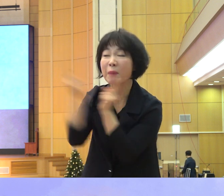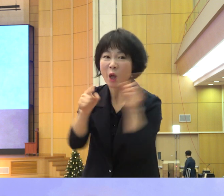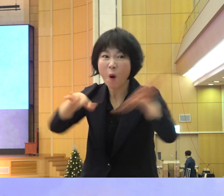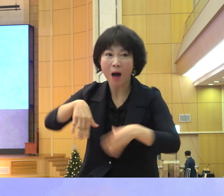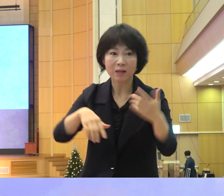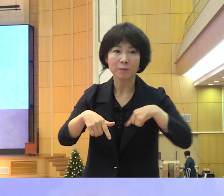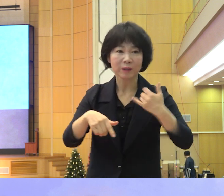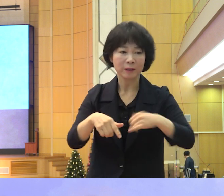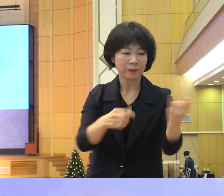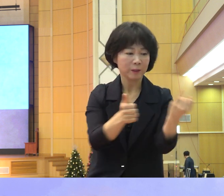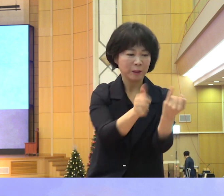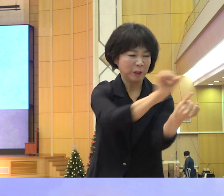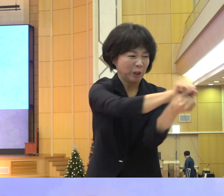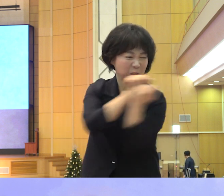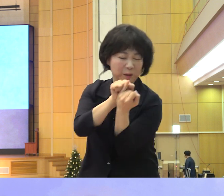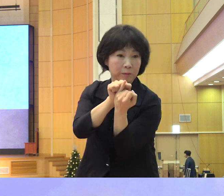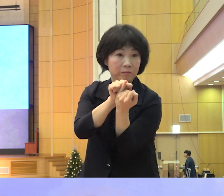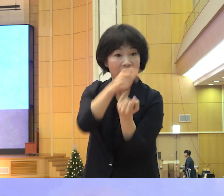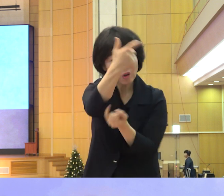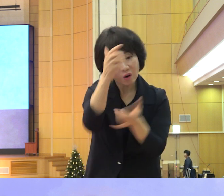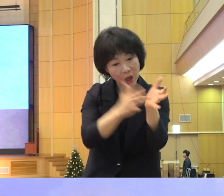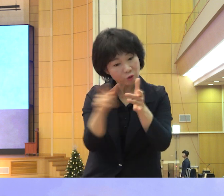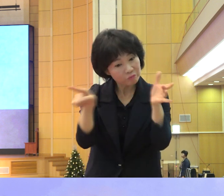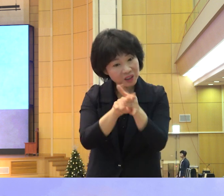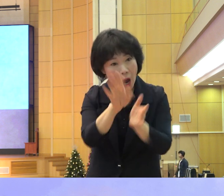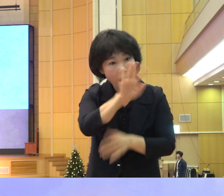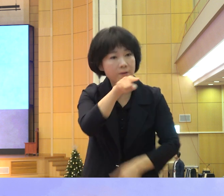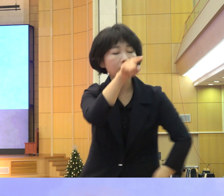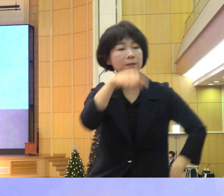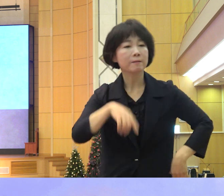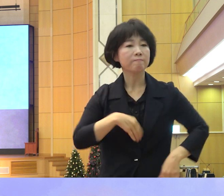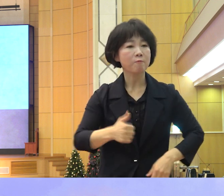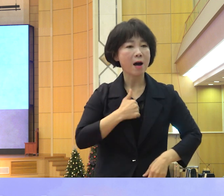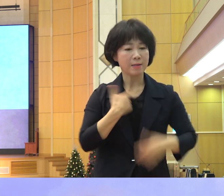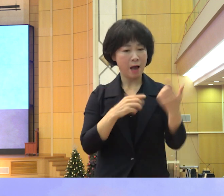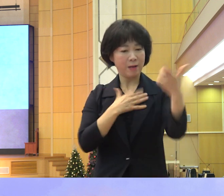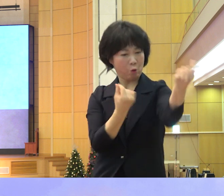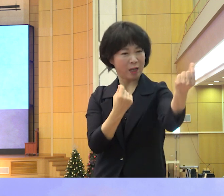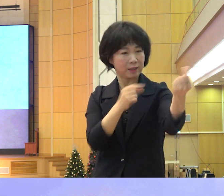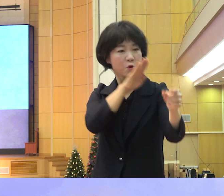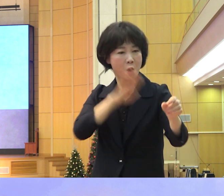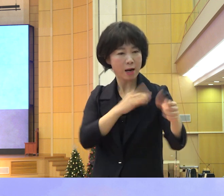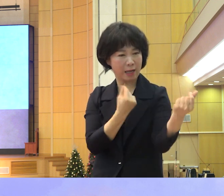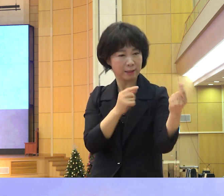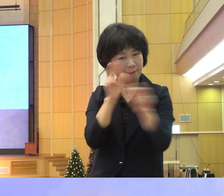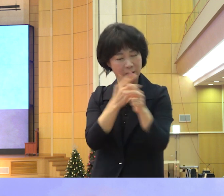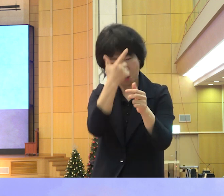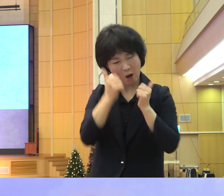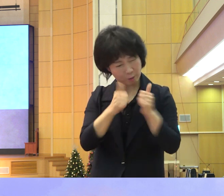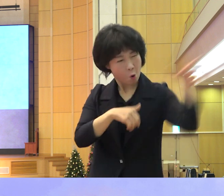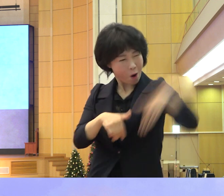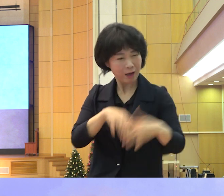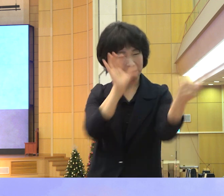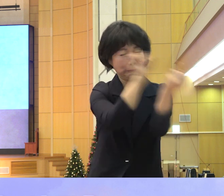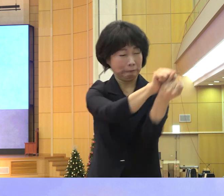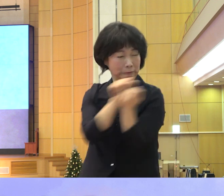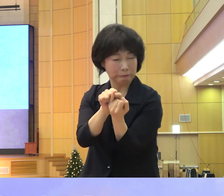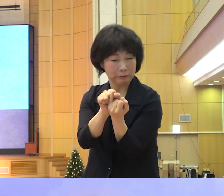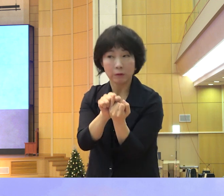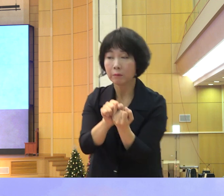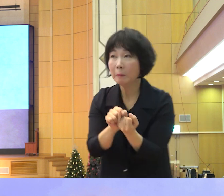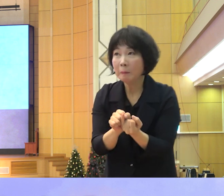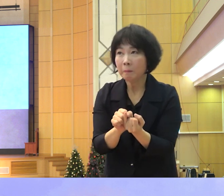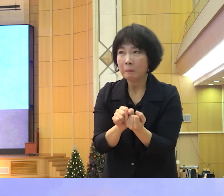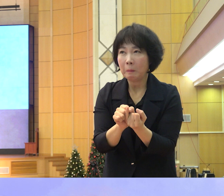시집 와서 전혀 예수 믿지 않은 사람인데 이제 시어머니 따라서 주일날 한 번 정도 나올